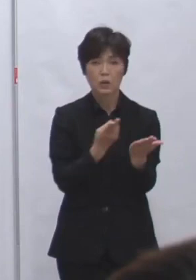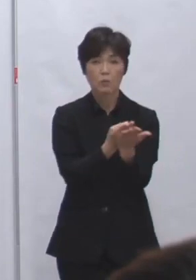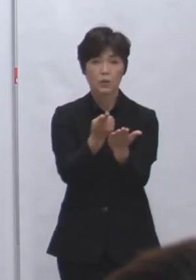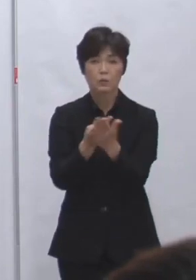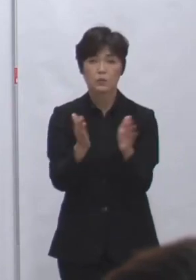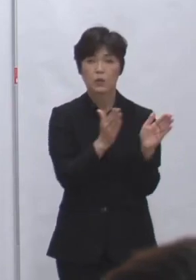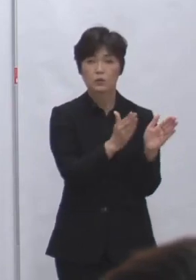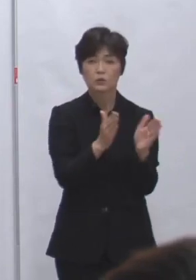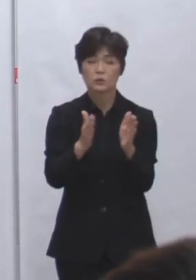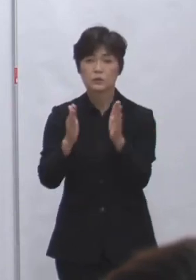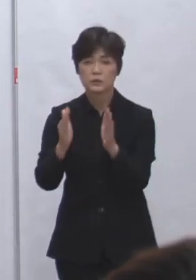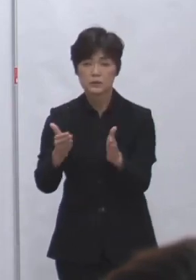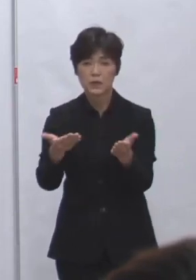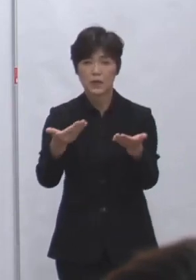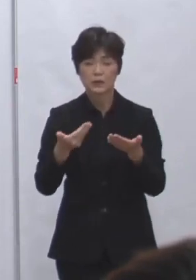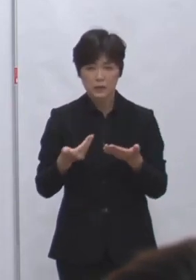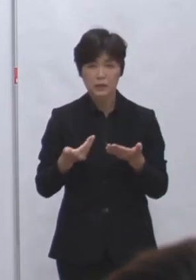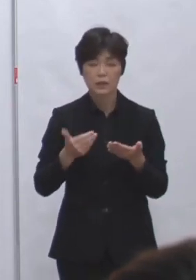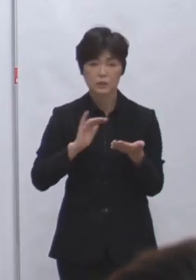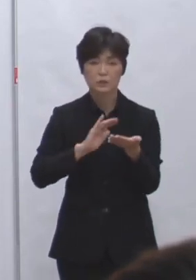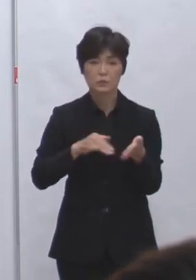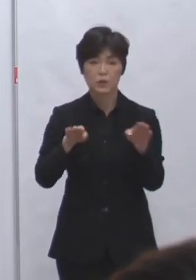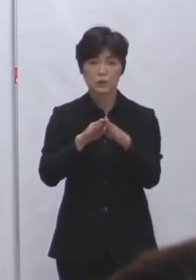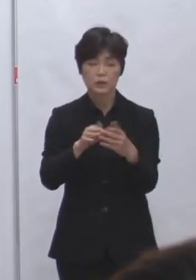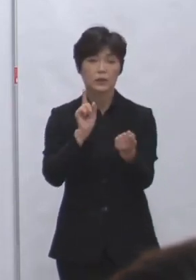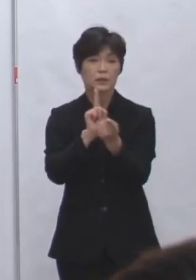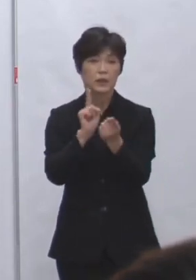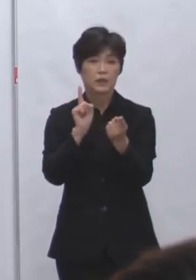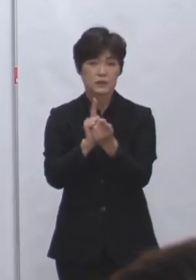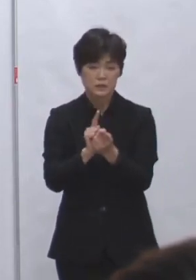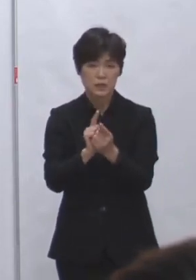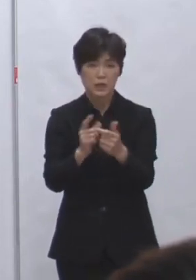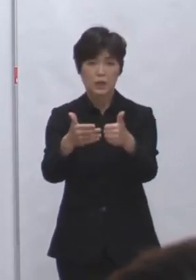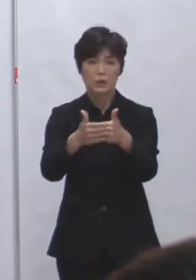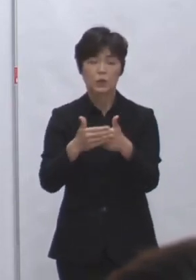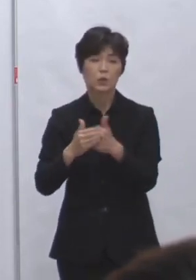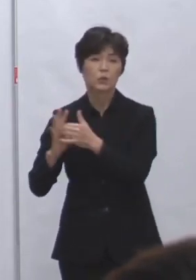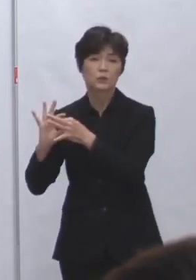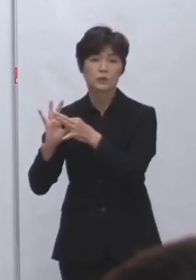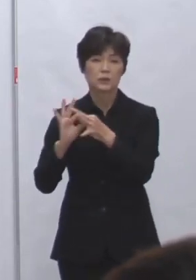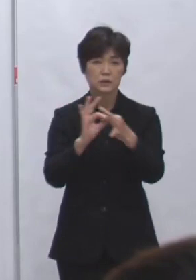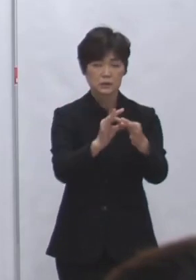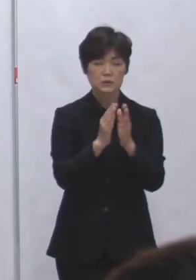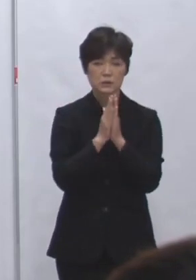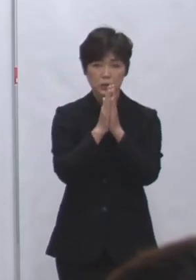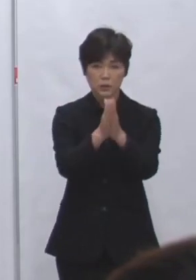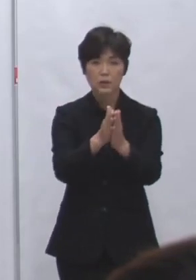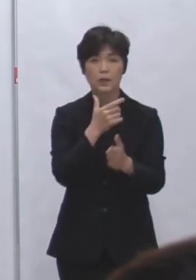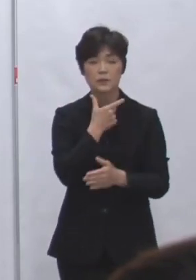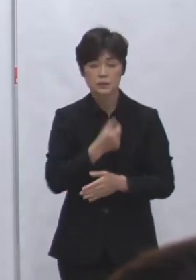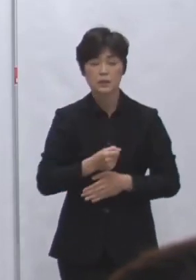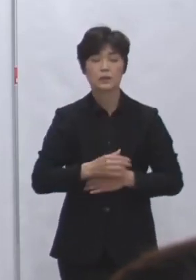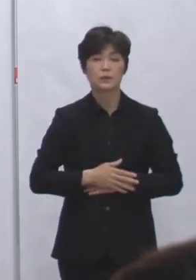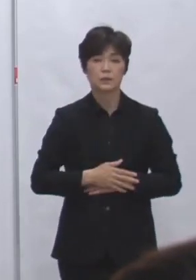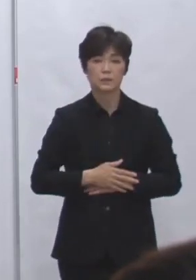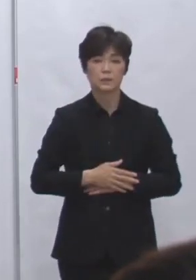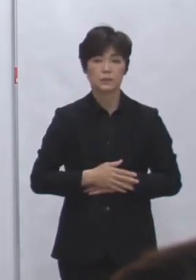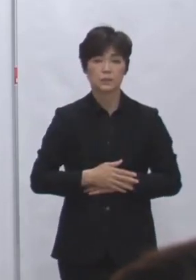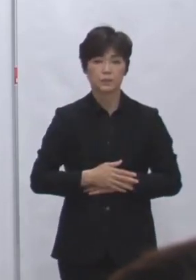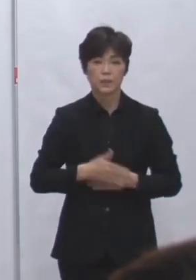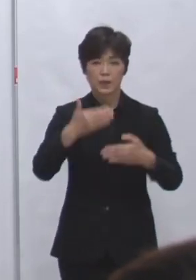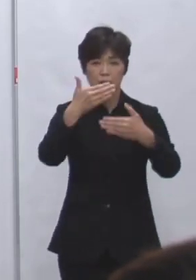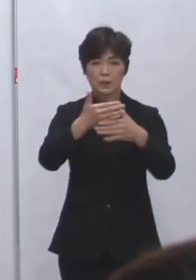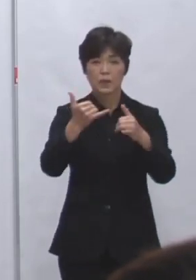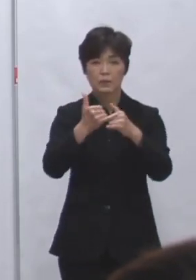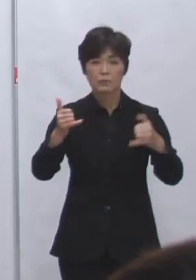を用意していただける病院に対しましても受け入れについての協力を引き続きご依頼申し上げておきます。県